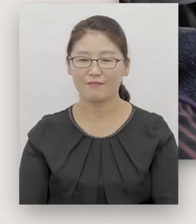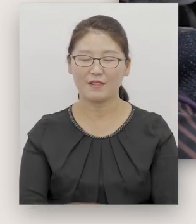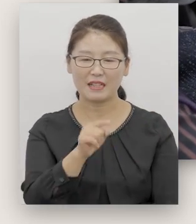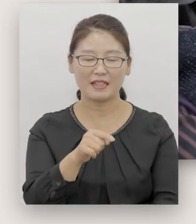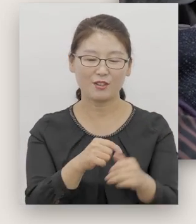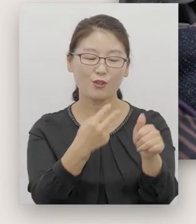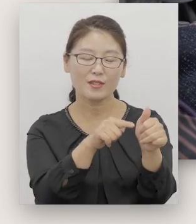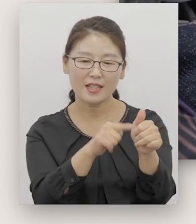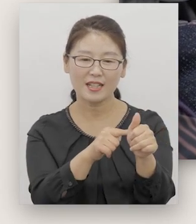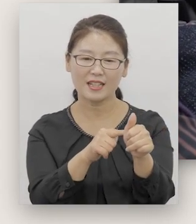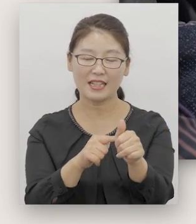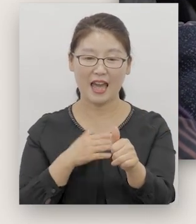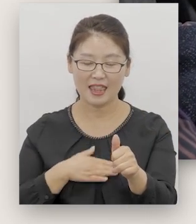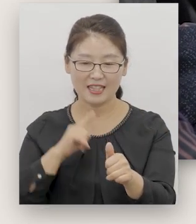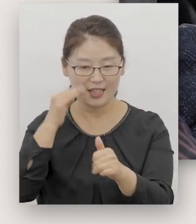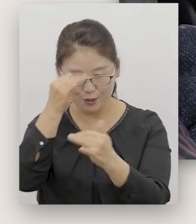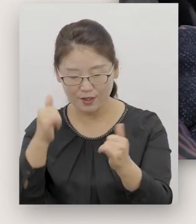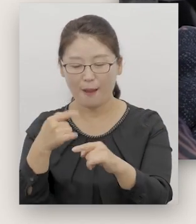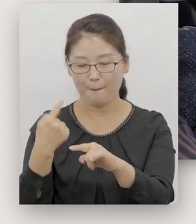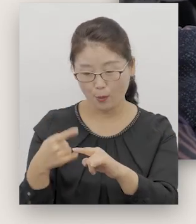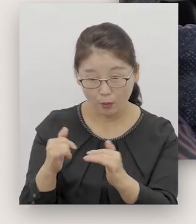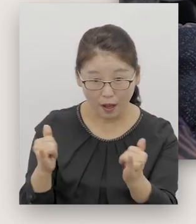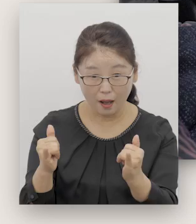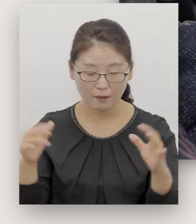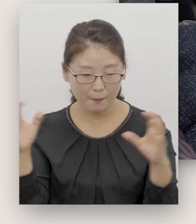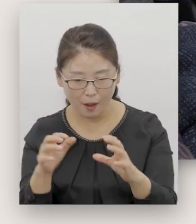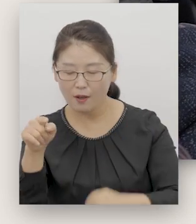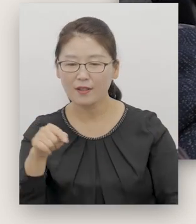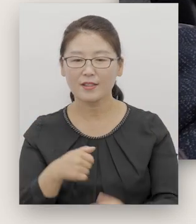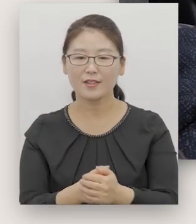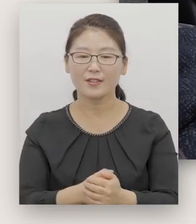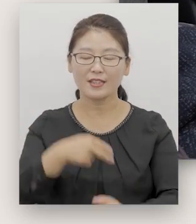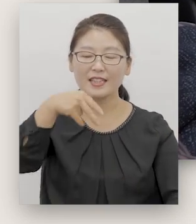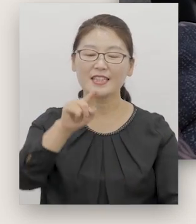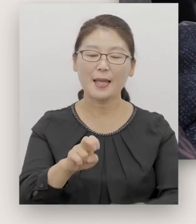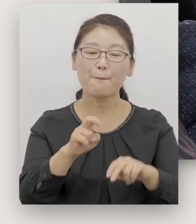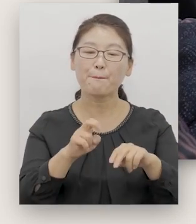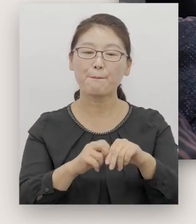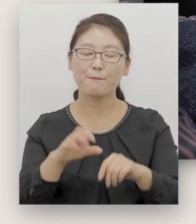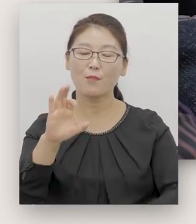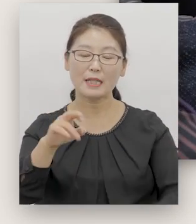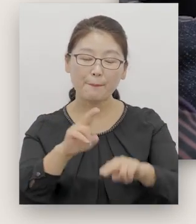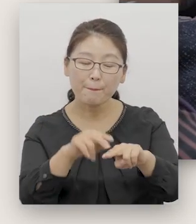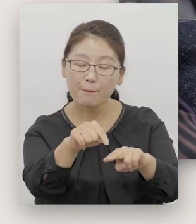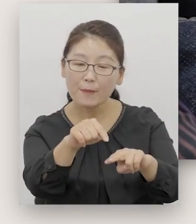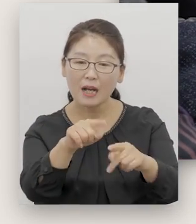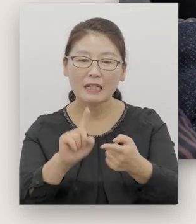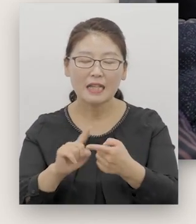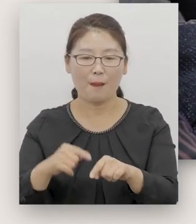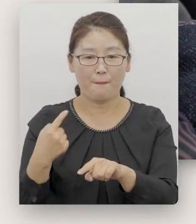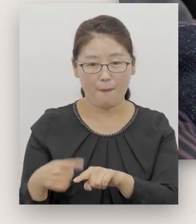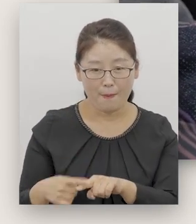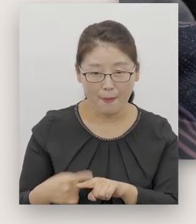이런 사람들과 함께 왜이 셈이 예술인가에 대해서 아주 열심히 피력을 합니다. 어떤 평론가들은